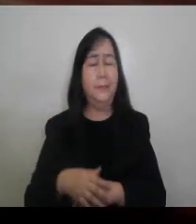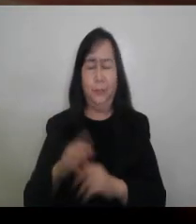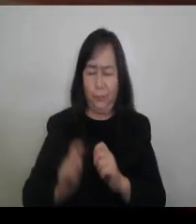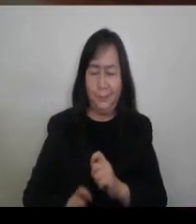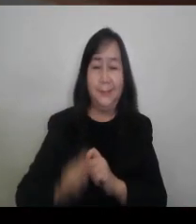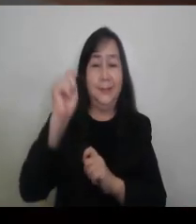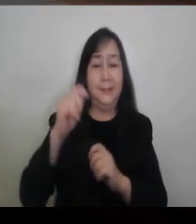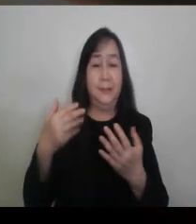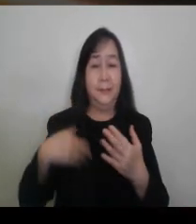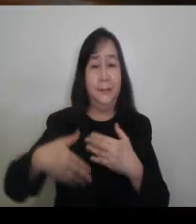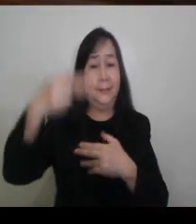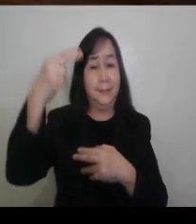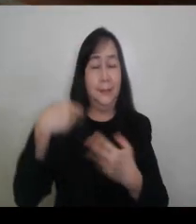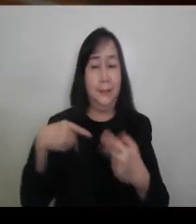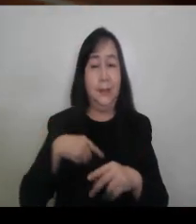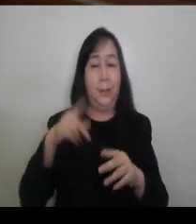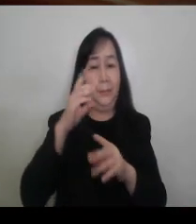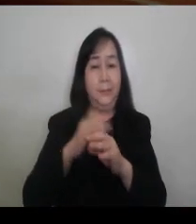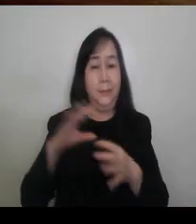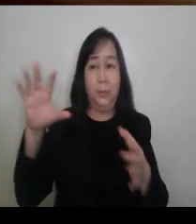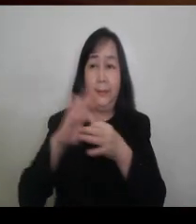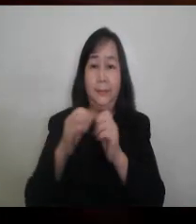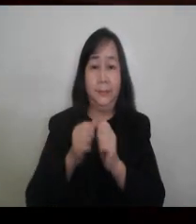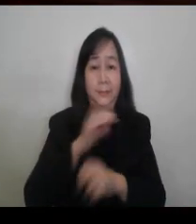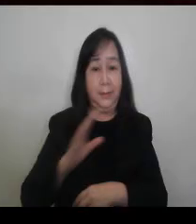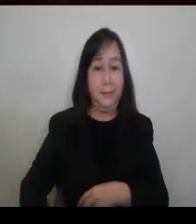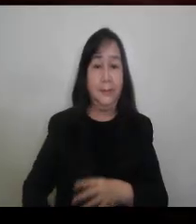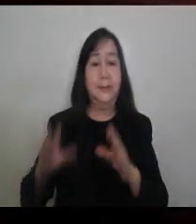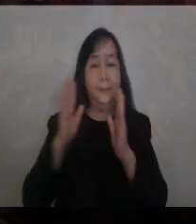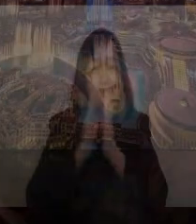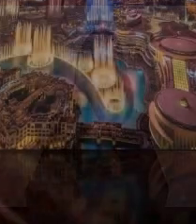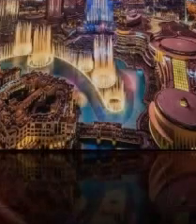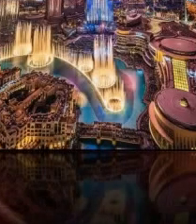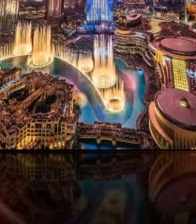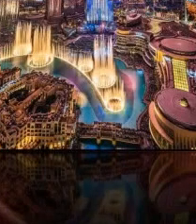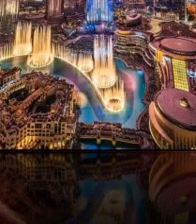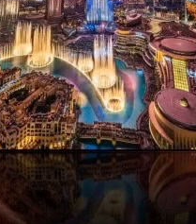pananampalataya na nakaugat kay Kristo. Amen.